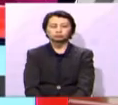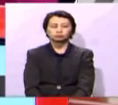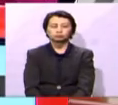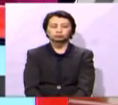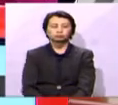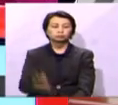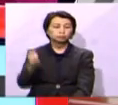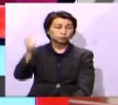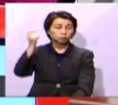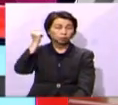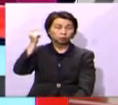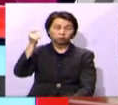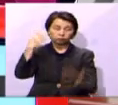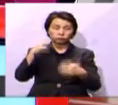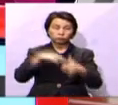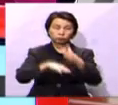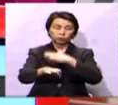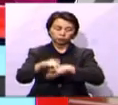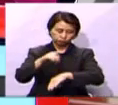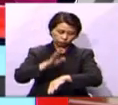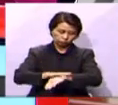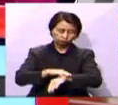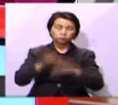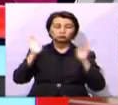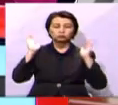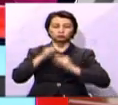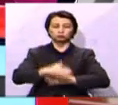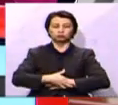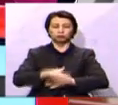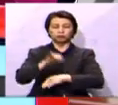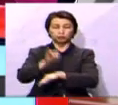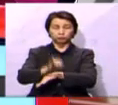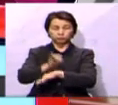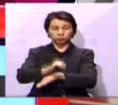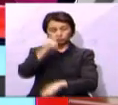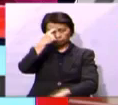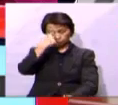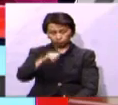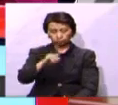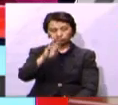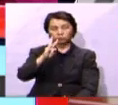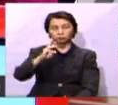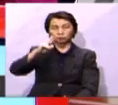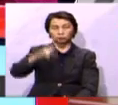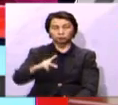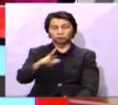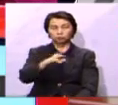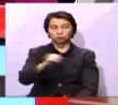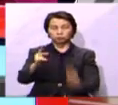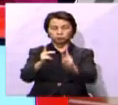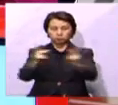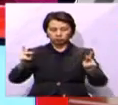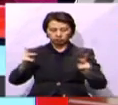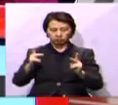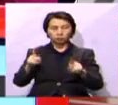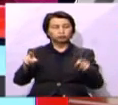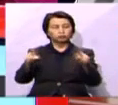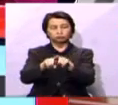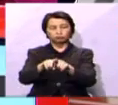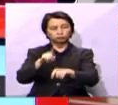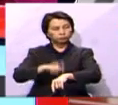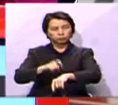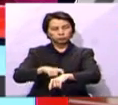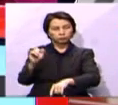Saudara, sebentar tadi telah pun masuk waktu solat Fardu Isyak bagi wilayah Persekutuan Kuala Lumpur dan kawasan-kawasan